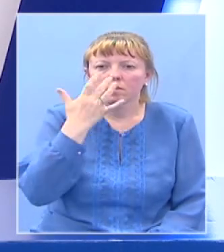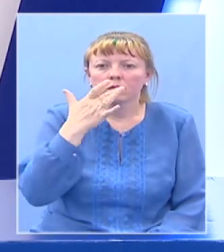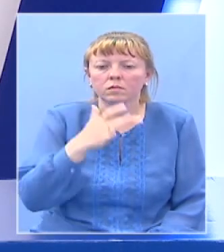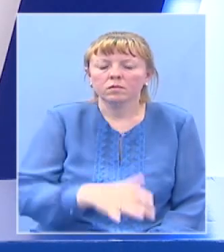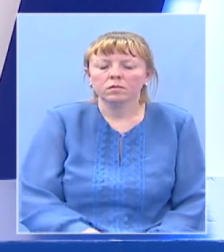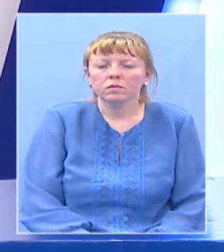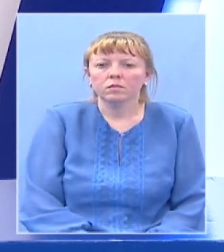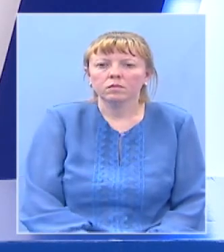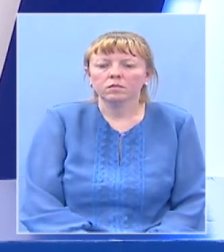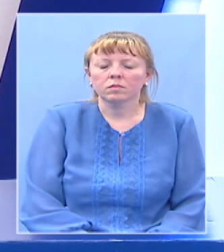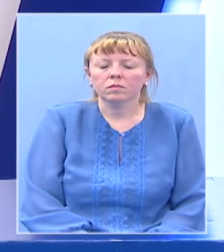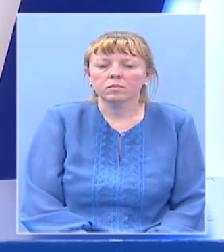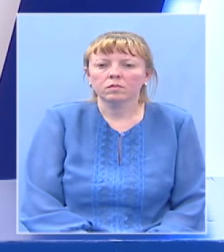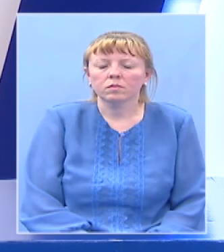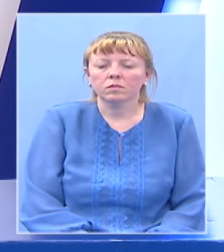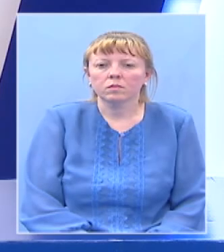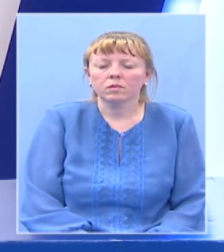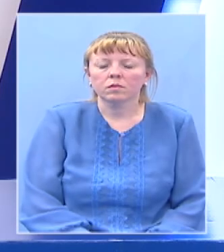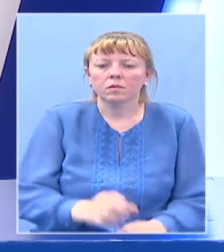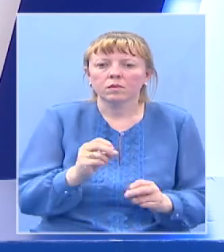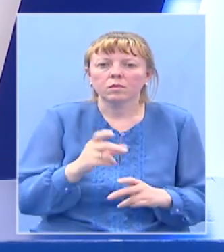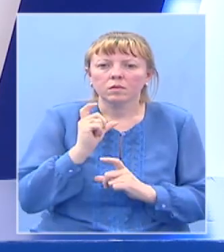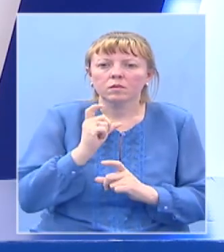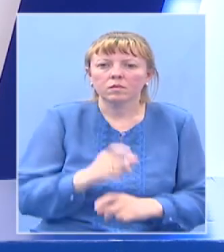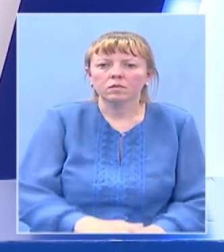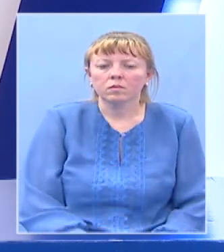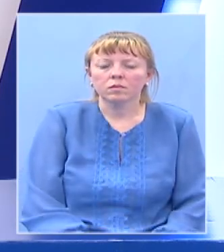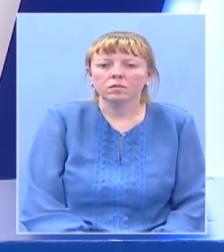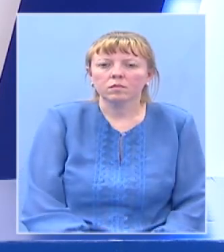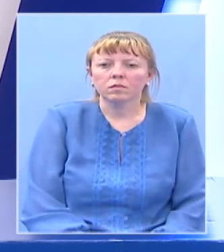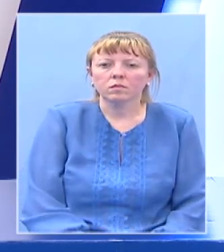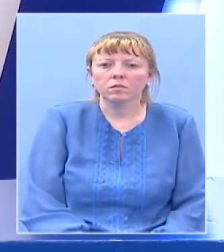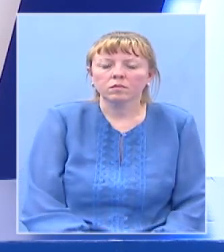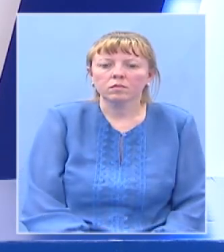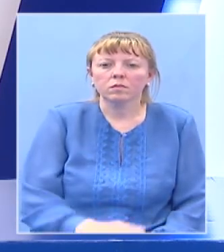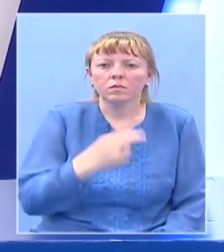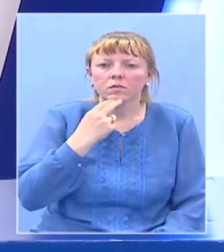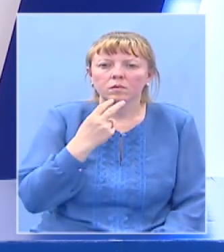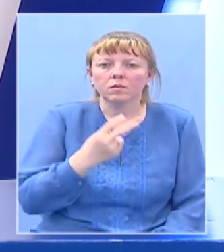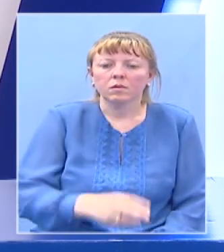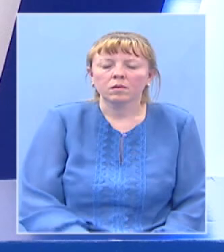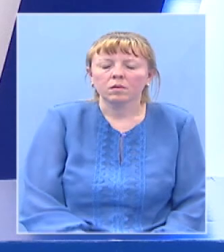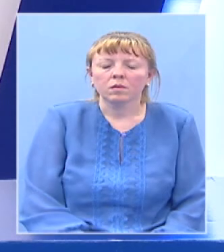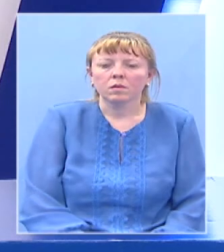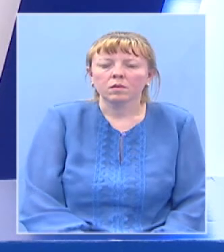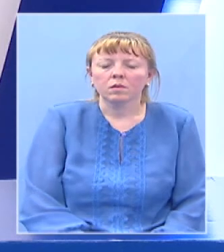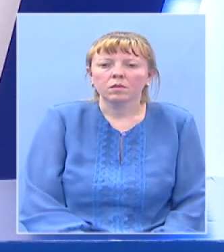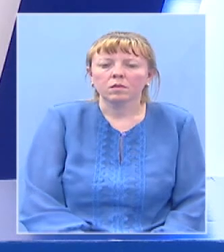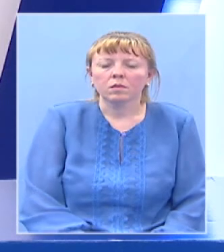основном э перевозка опасного груза контролирует посты транспортного контроля э